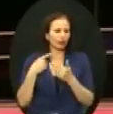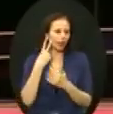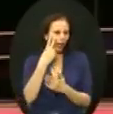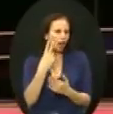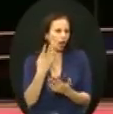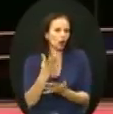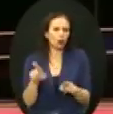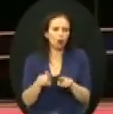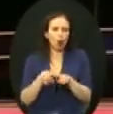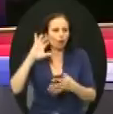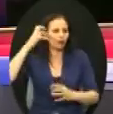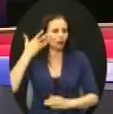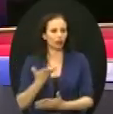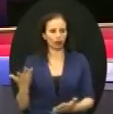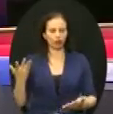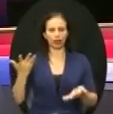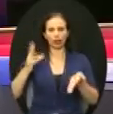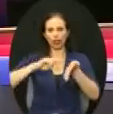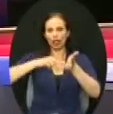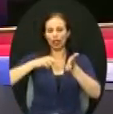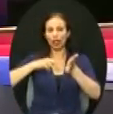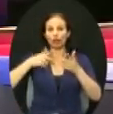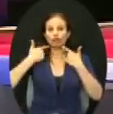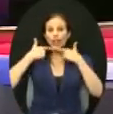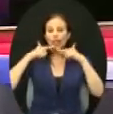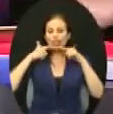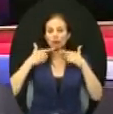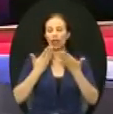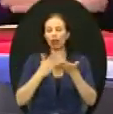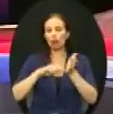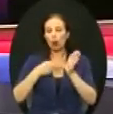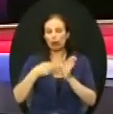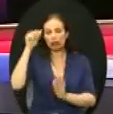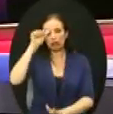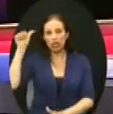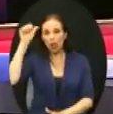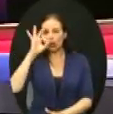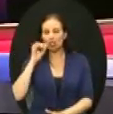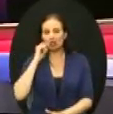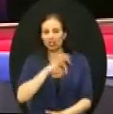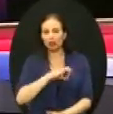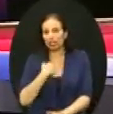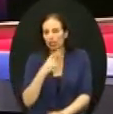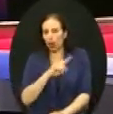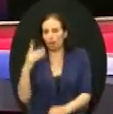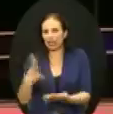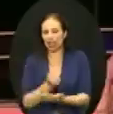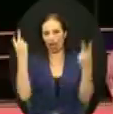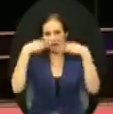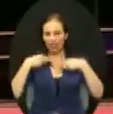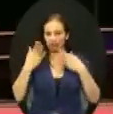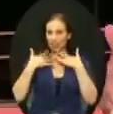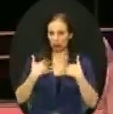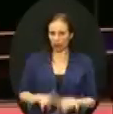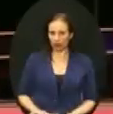מצליחה להבין את הנימוק, לא הפוליטי ולא האידיאולוגי, מאחורי המהלכים של ליברמן. אולי אתה יכול להסביר.